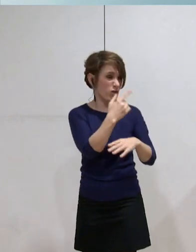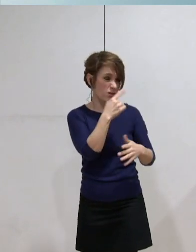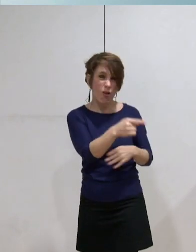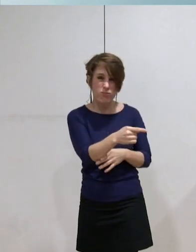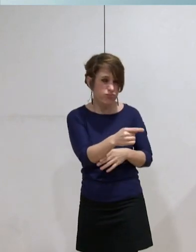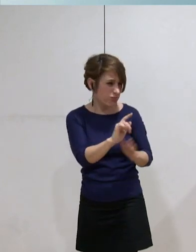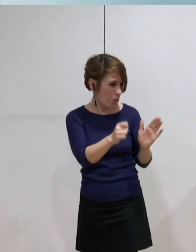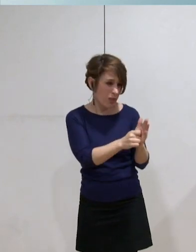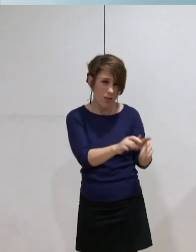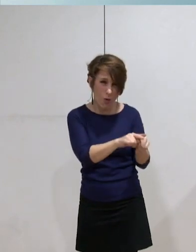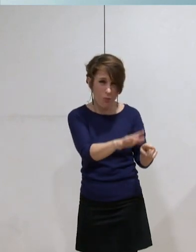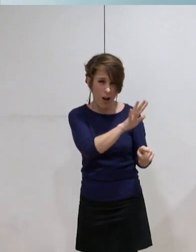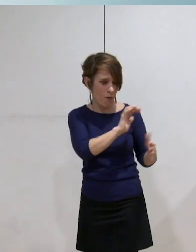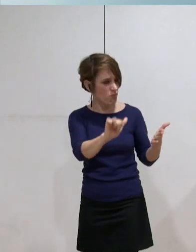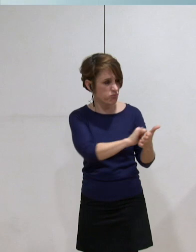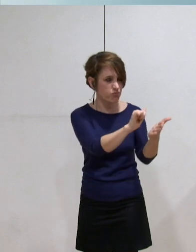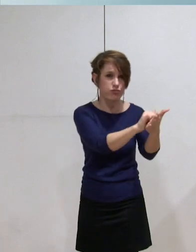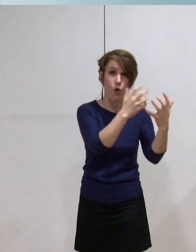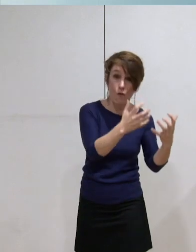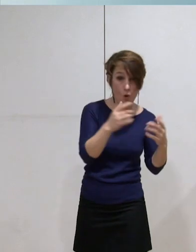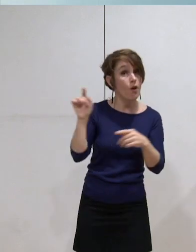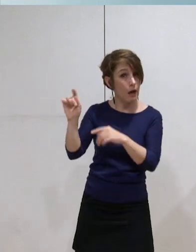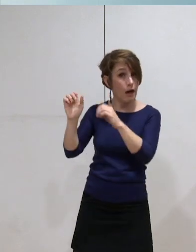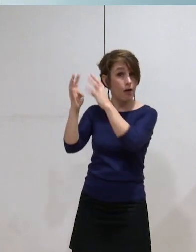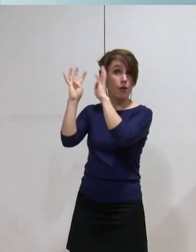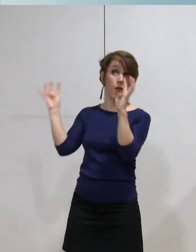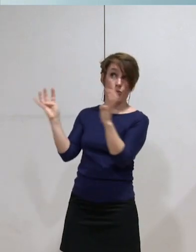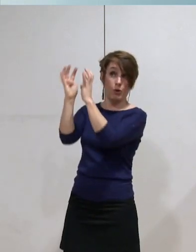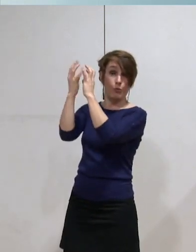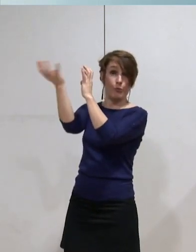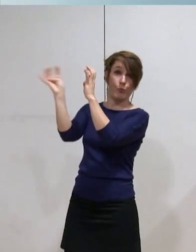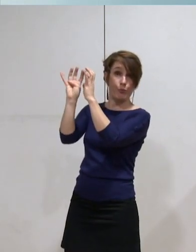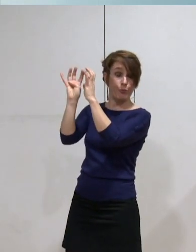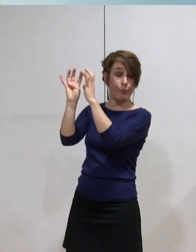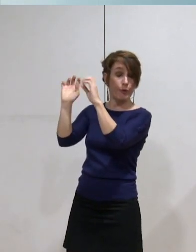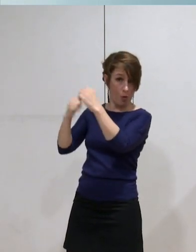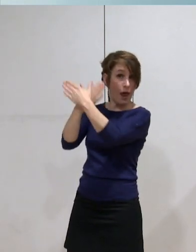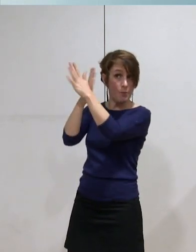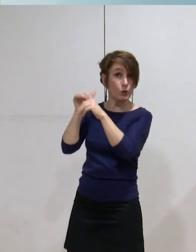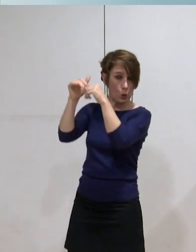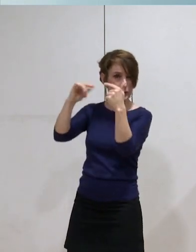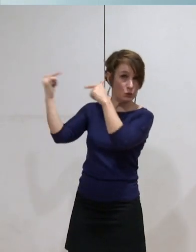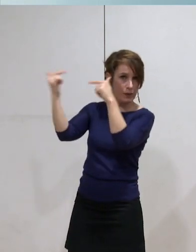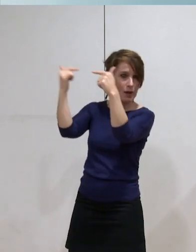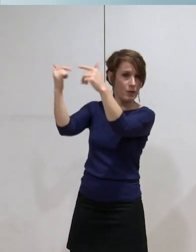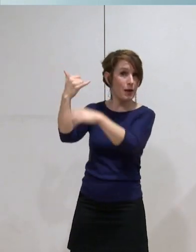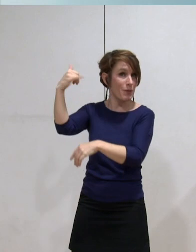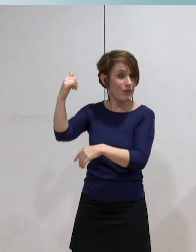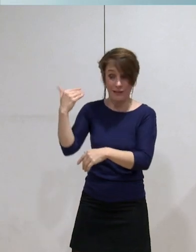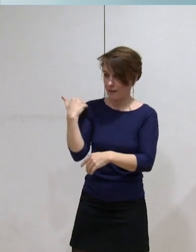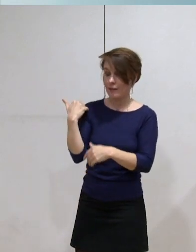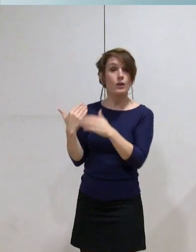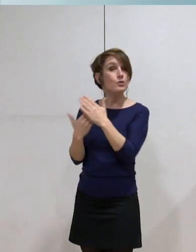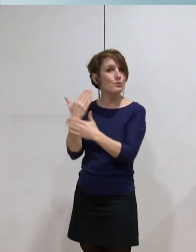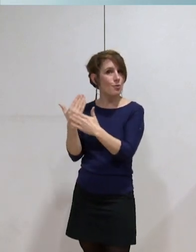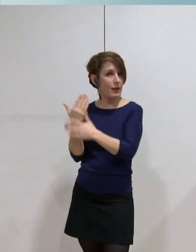la métropole métropole qui comme ça été rappelé ce matin donc